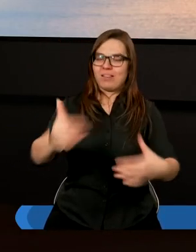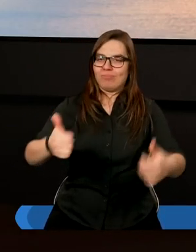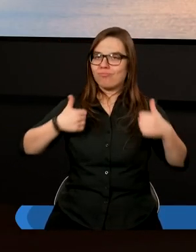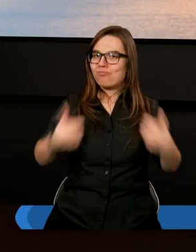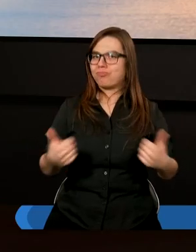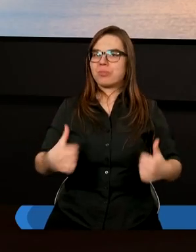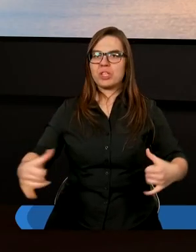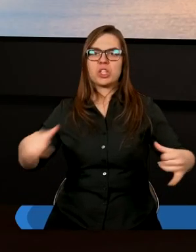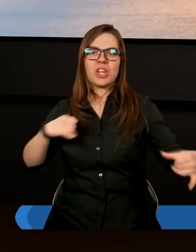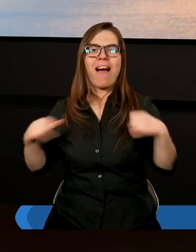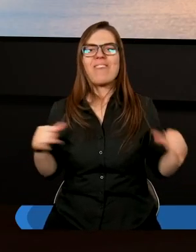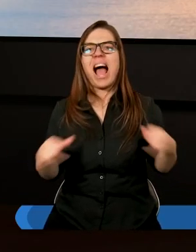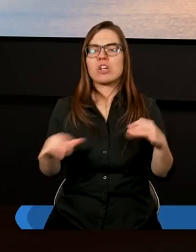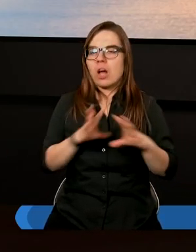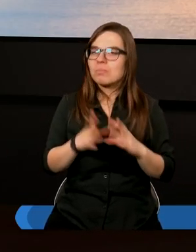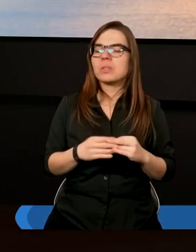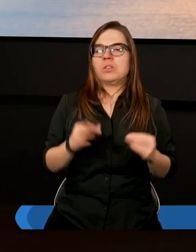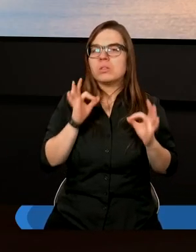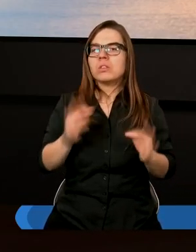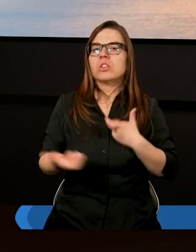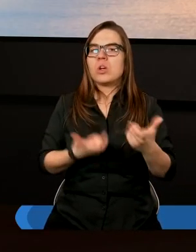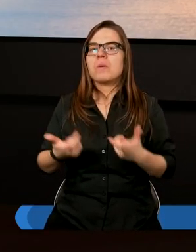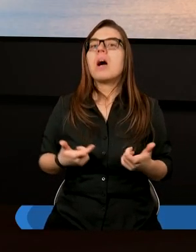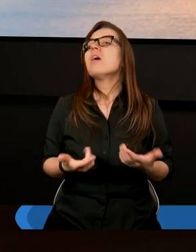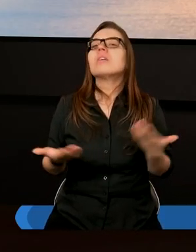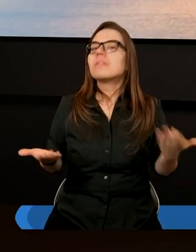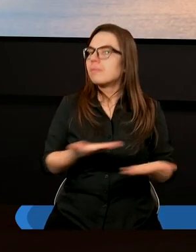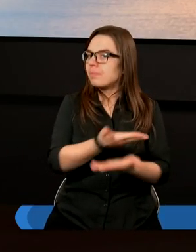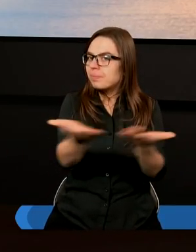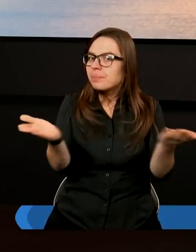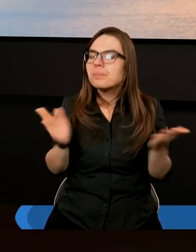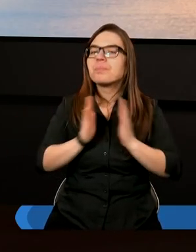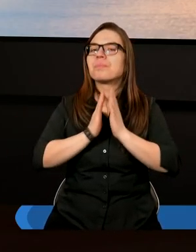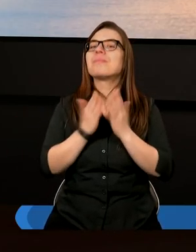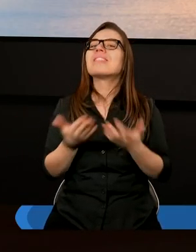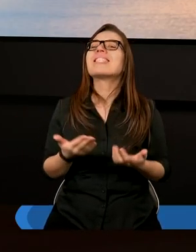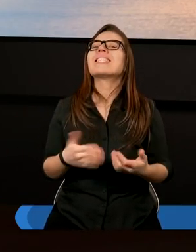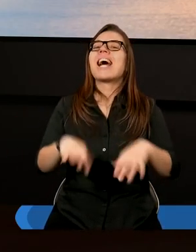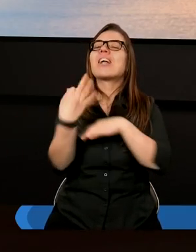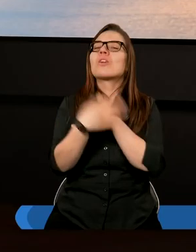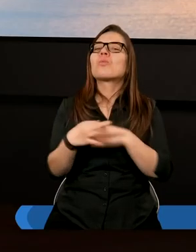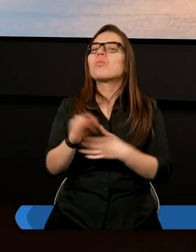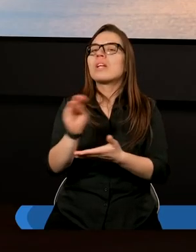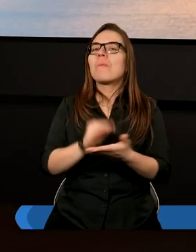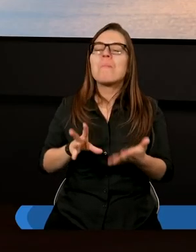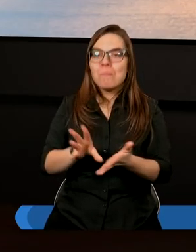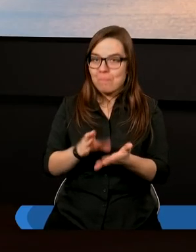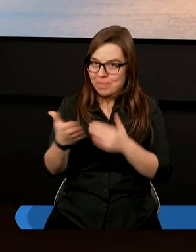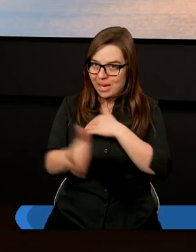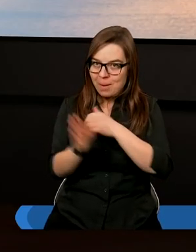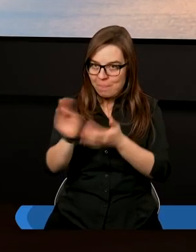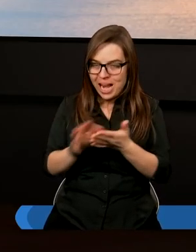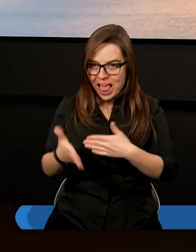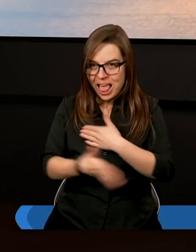szafarzami a proszę Państwa studia biblijne się nie kończą